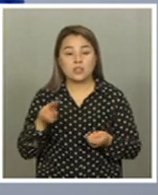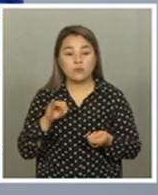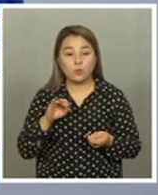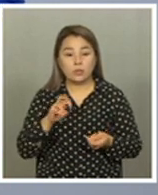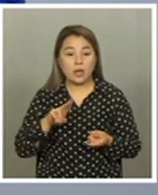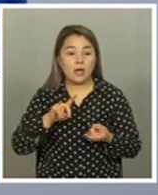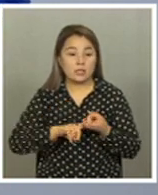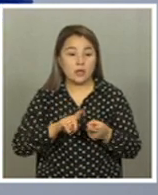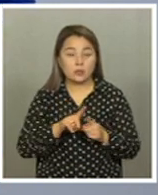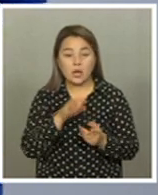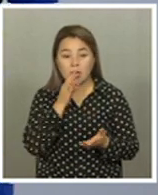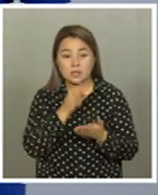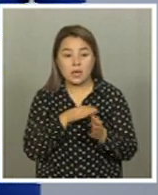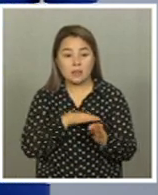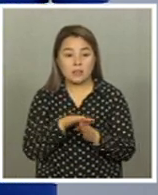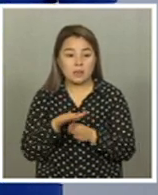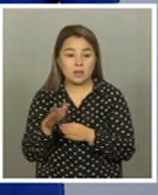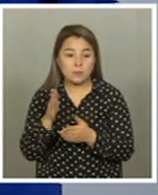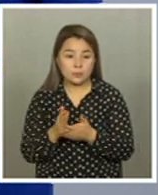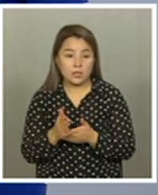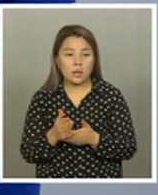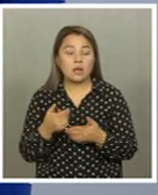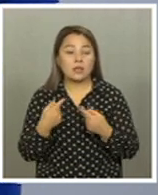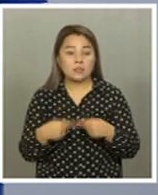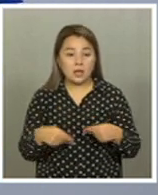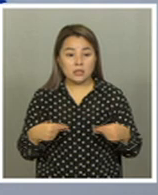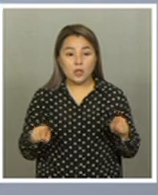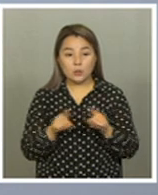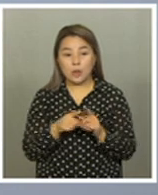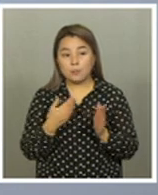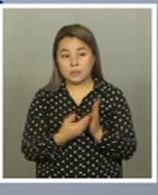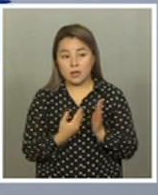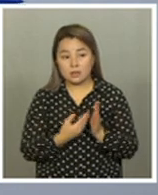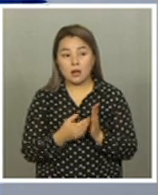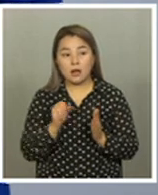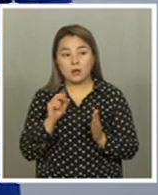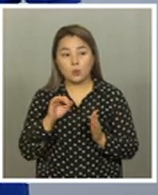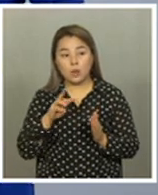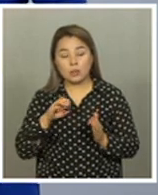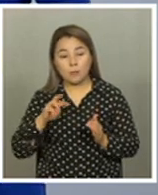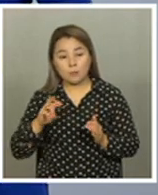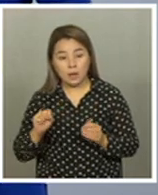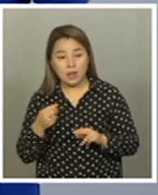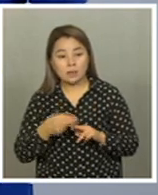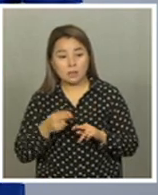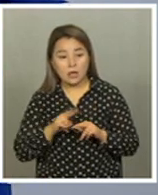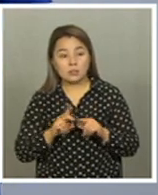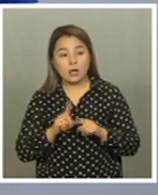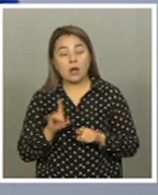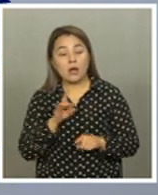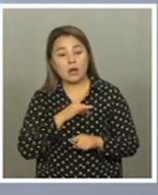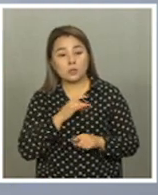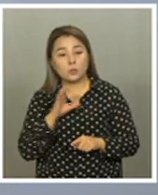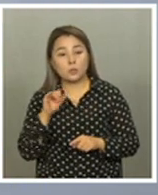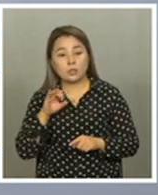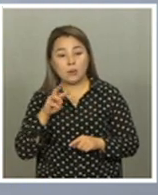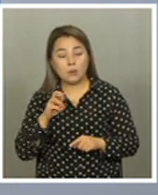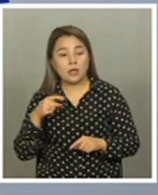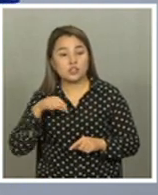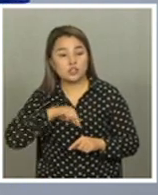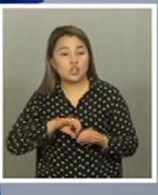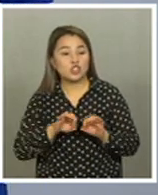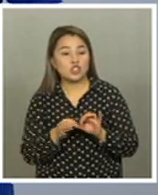жүзеге асады. Ал кейбір, мысалы, ақсұламаны айтатын болсақ, ақсұламаның ішегі